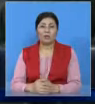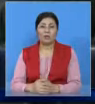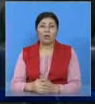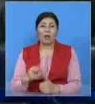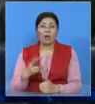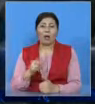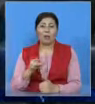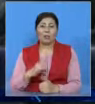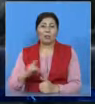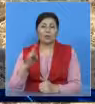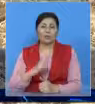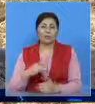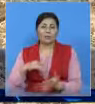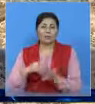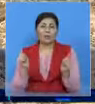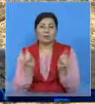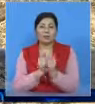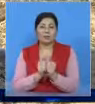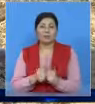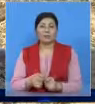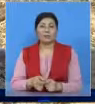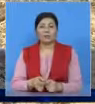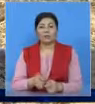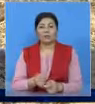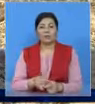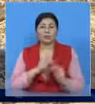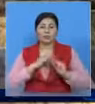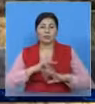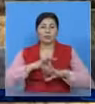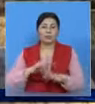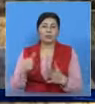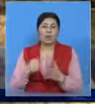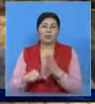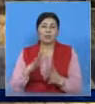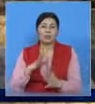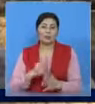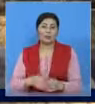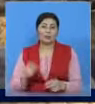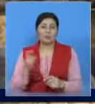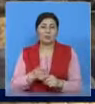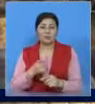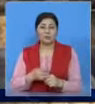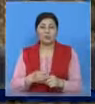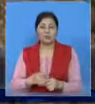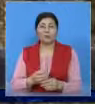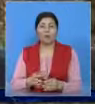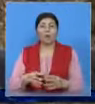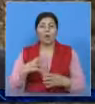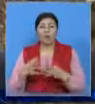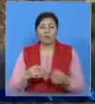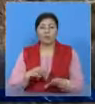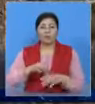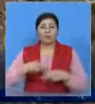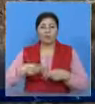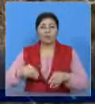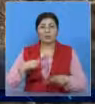Қарғалы ауданы мен қала аймағында картоп жинау жұмысы қызу. Биыл облыс бойынша 6,5 мың гектар картоп, 5 мың гектарға бақша дақылдары егілген. Түсімі